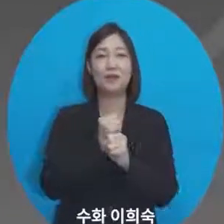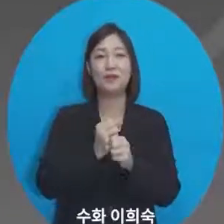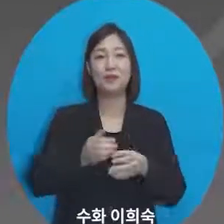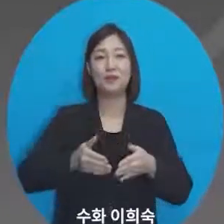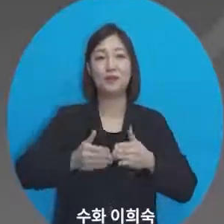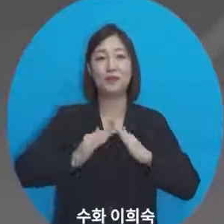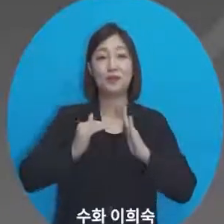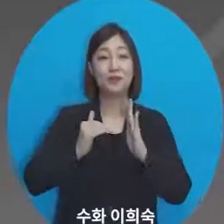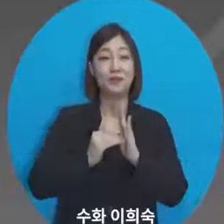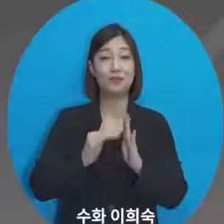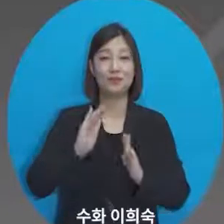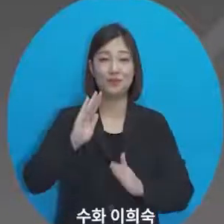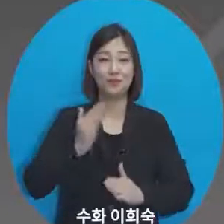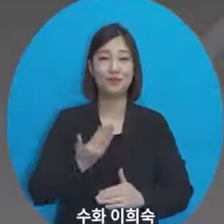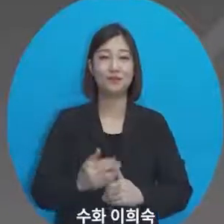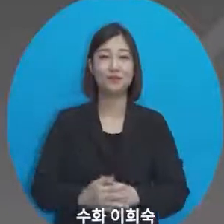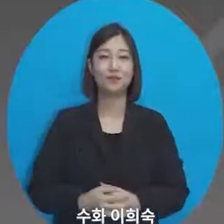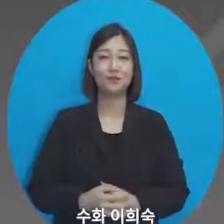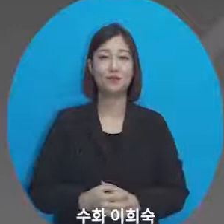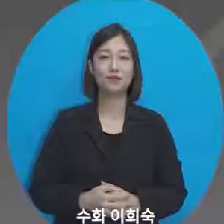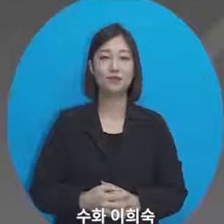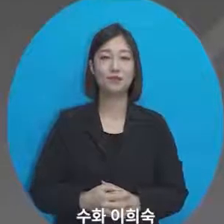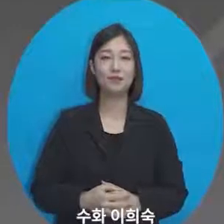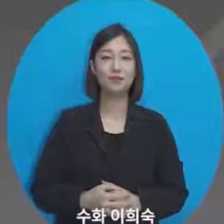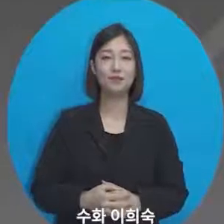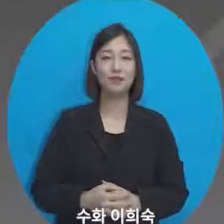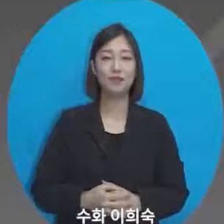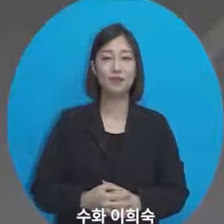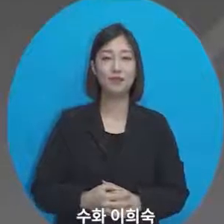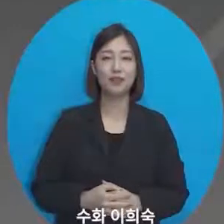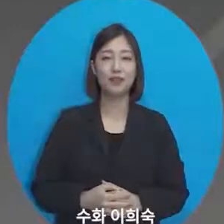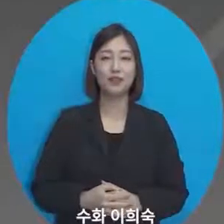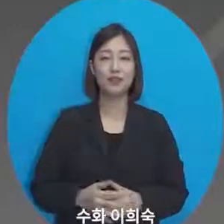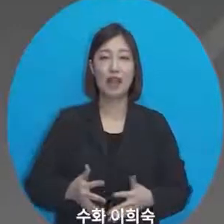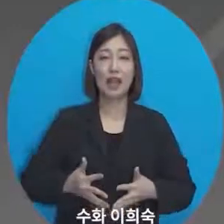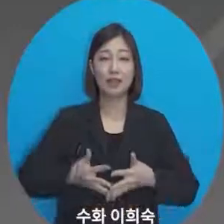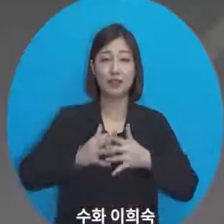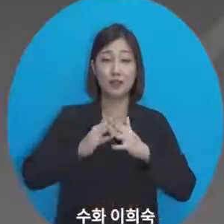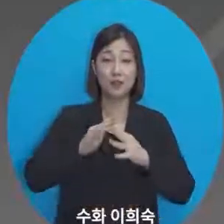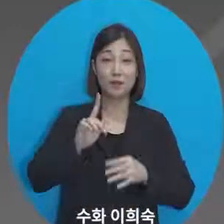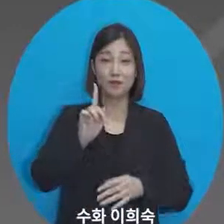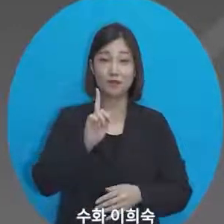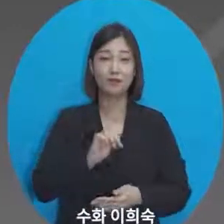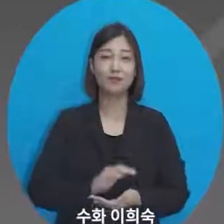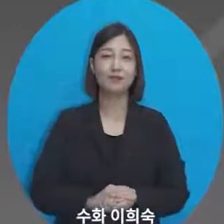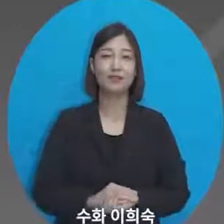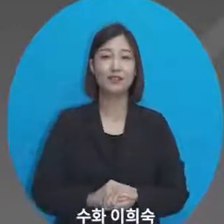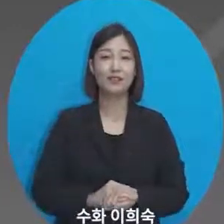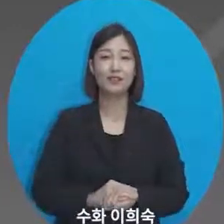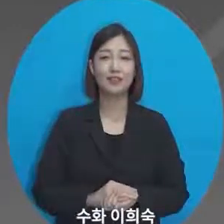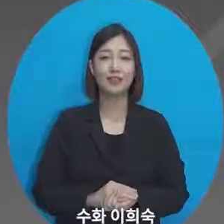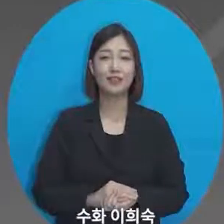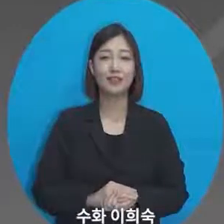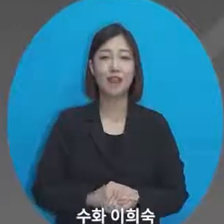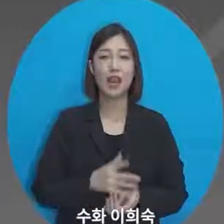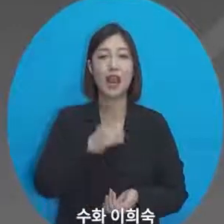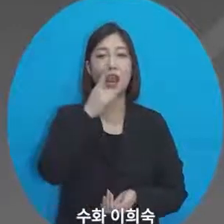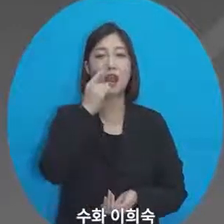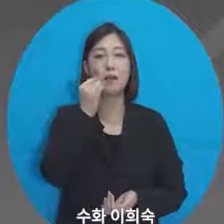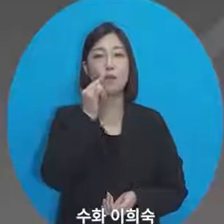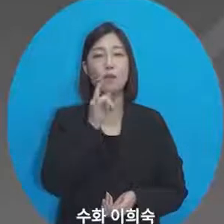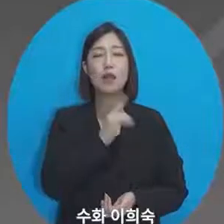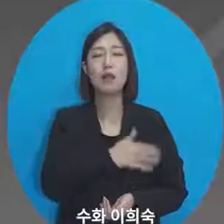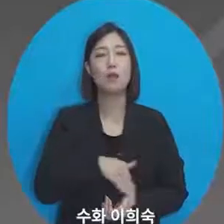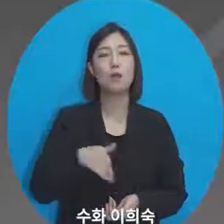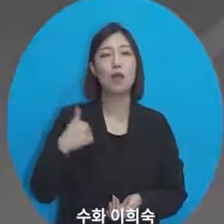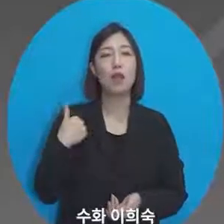점이 화장실 계획의 주요 논의 대상이었고, 설비 같은 경우는 일본어를 모르는